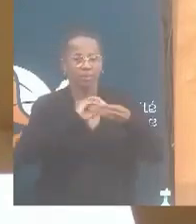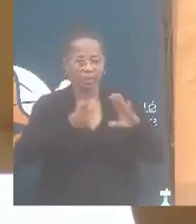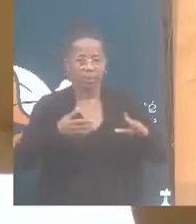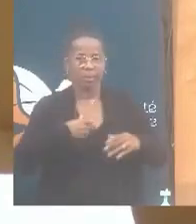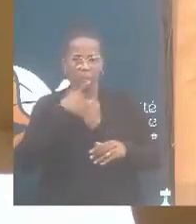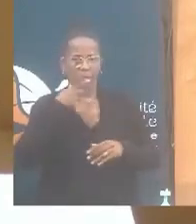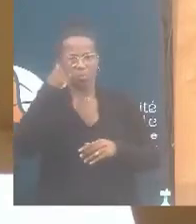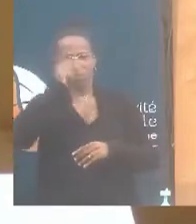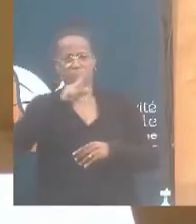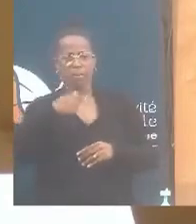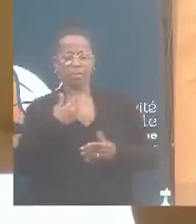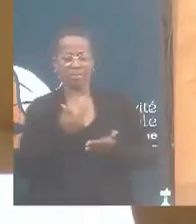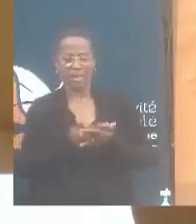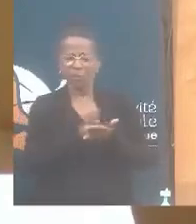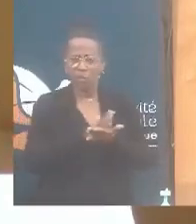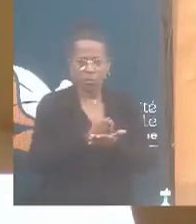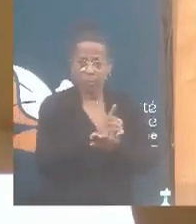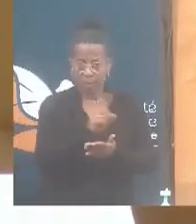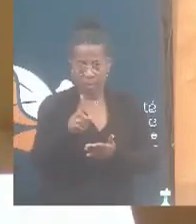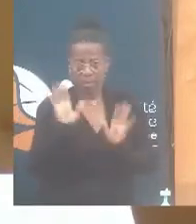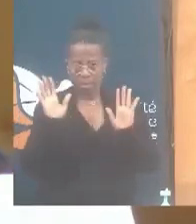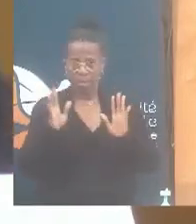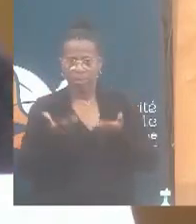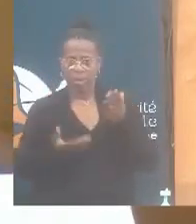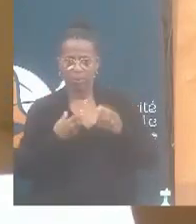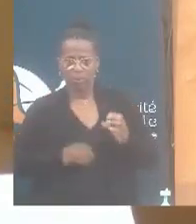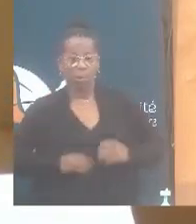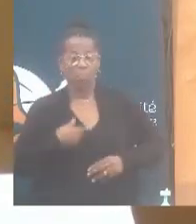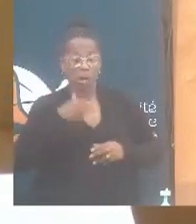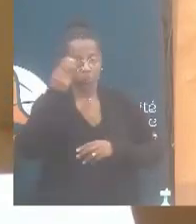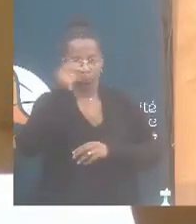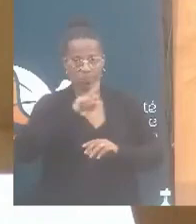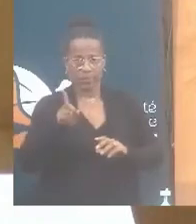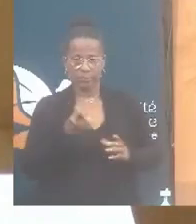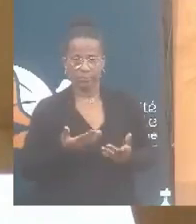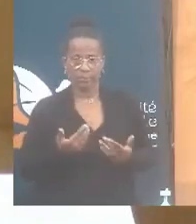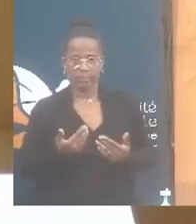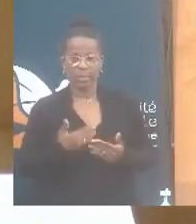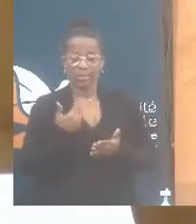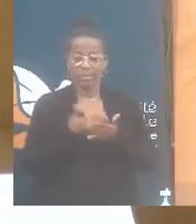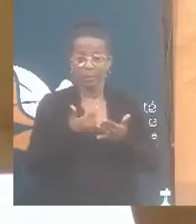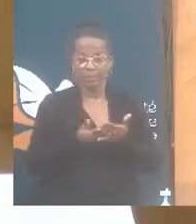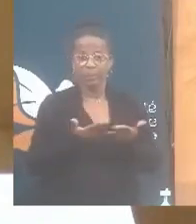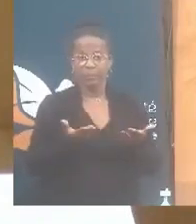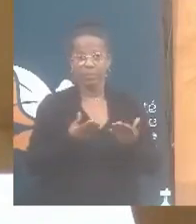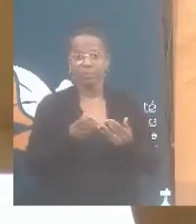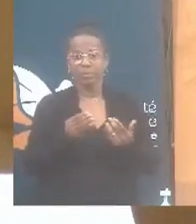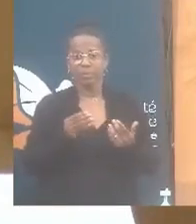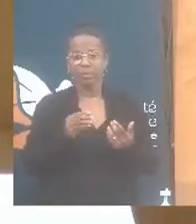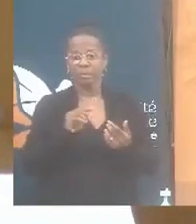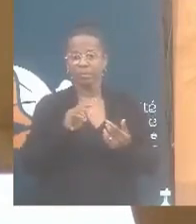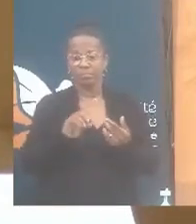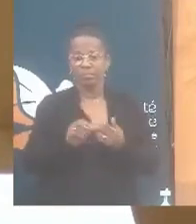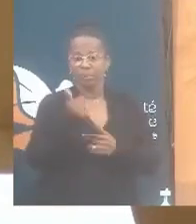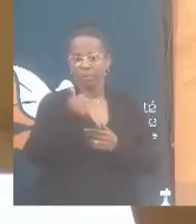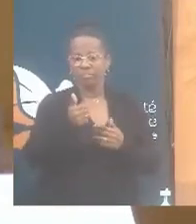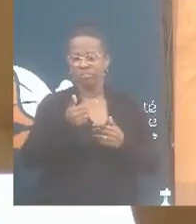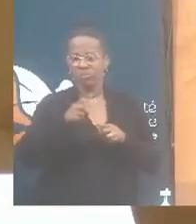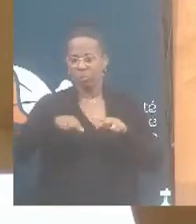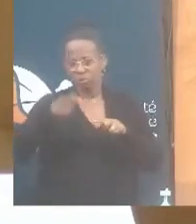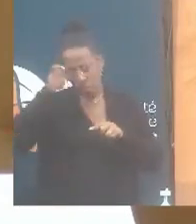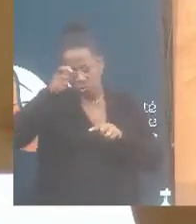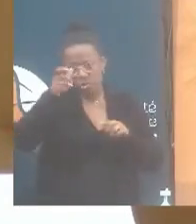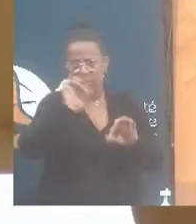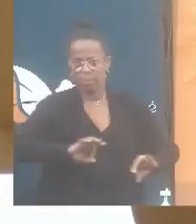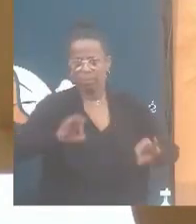mets pas en doute votre honnêteté là-dessus. Je ne comprends pas. Ça, c'est cette première incohérence qui m'interpelle.